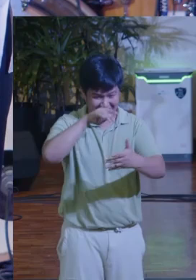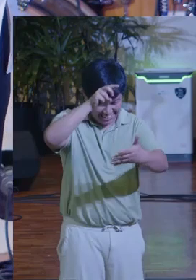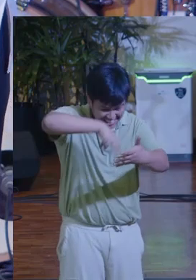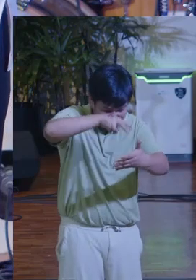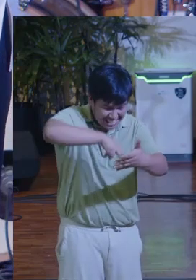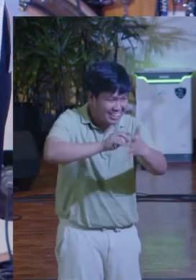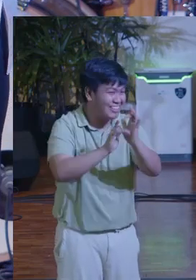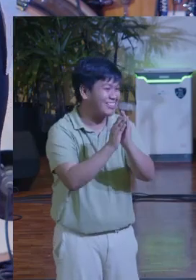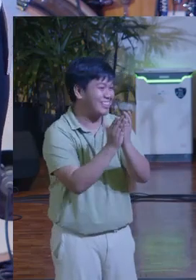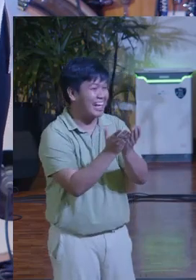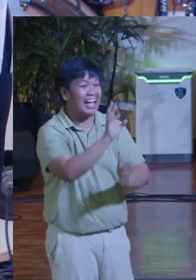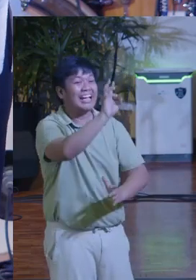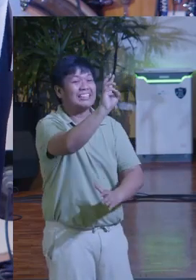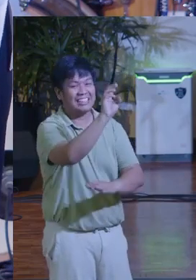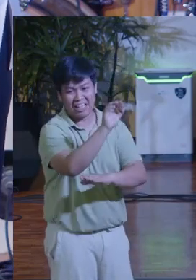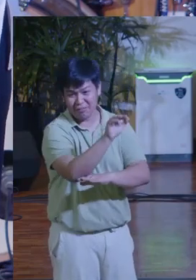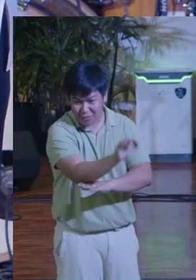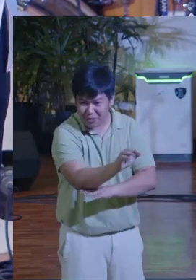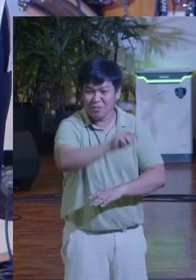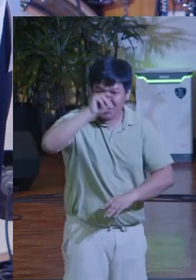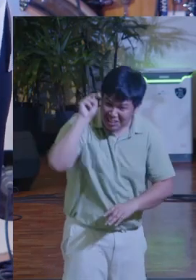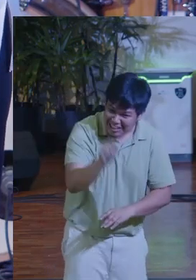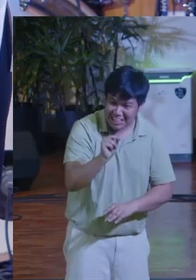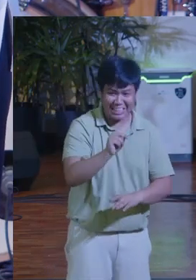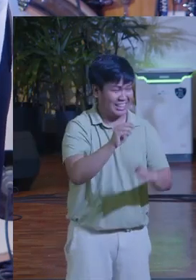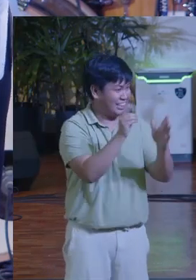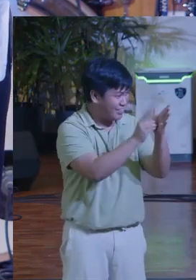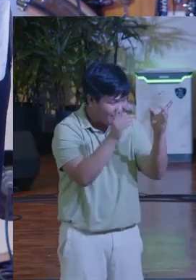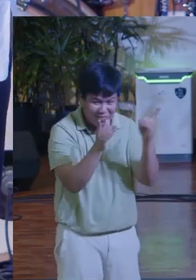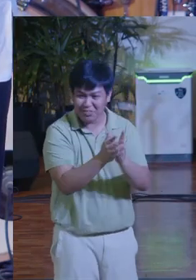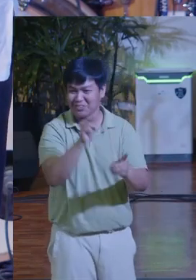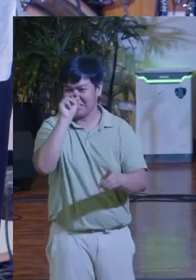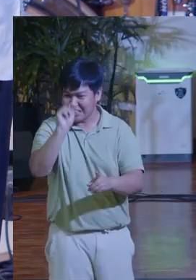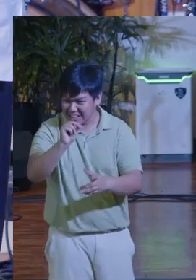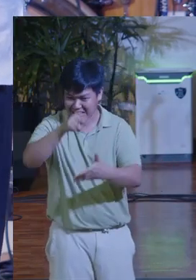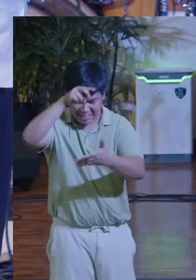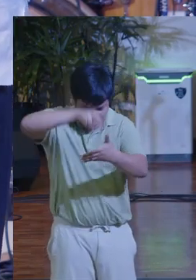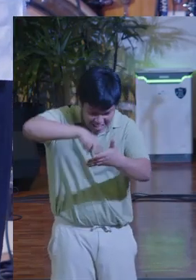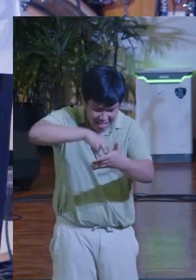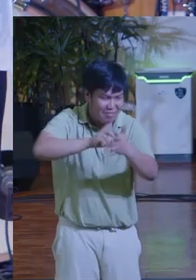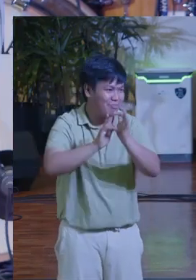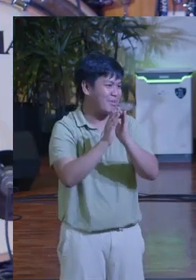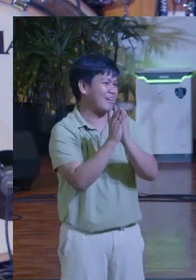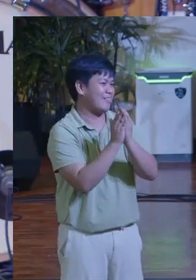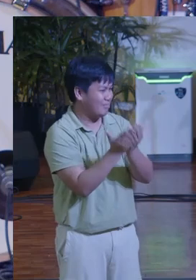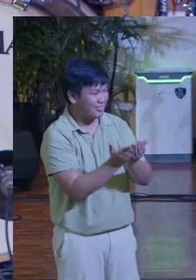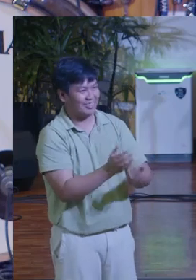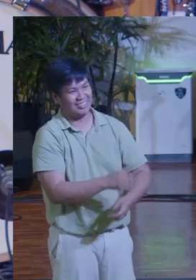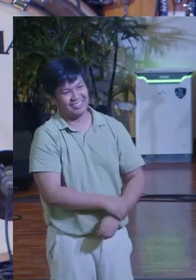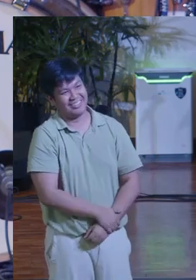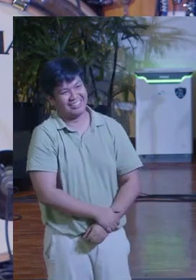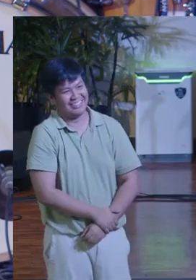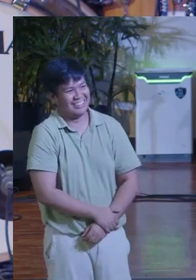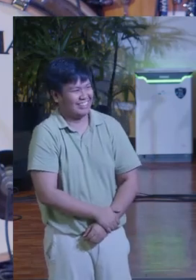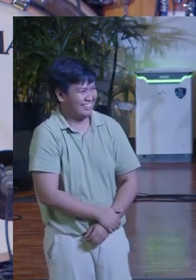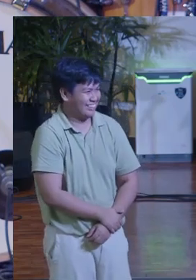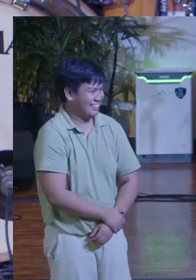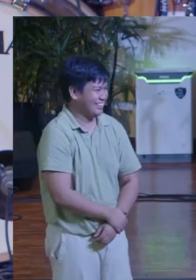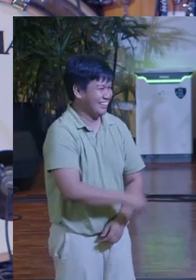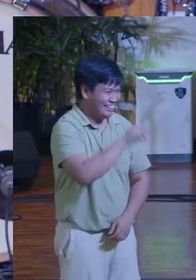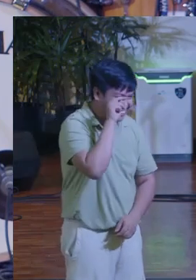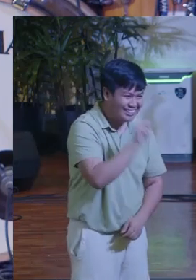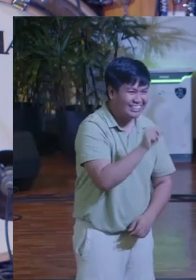6 p.m. ng bawat araw na ginawa ng Diyos. Kami po ay nagkakaroon ng mini